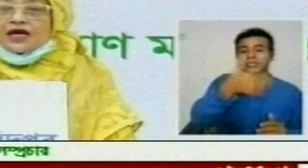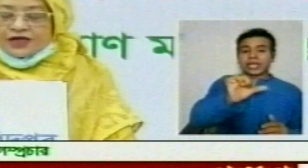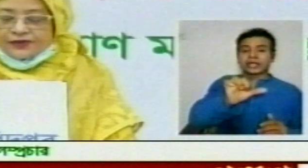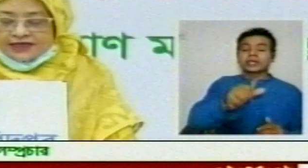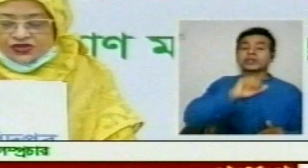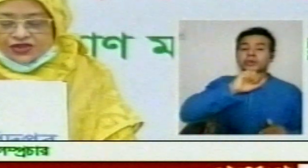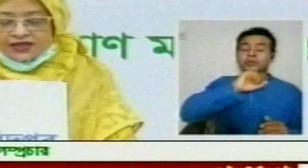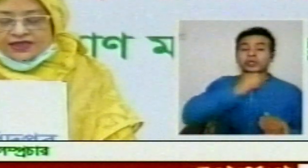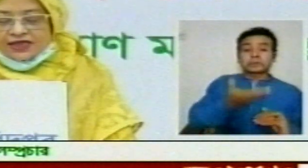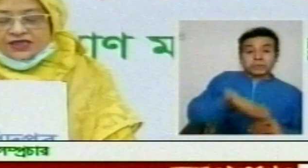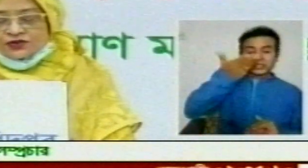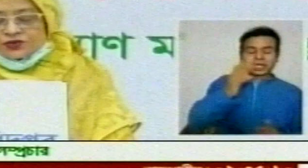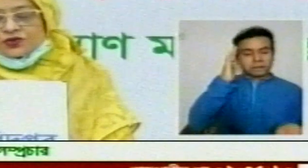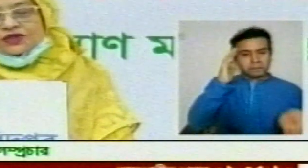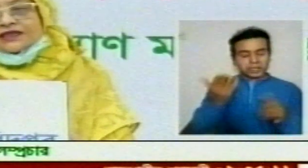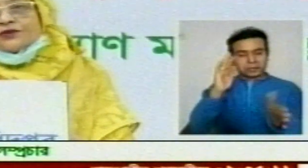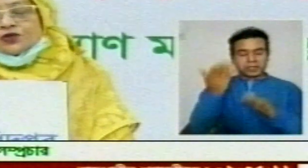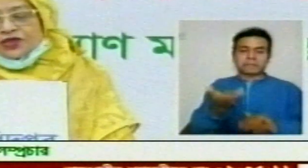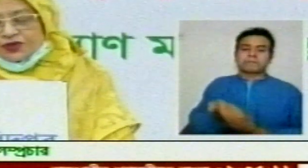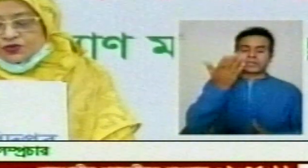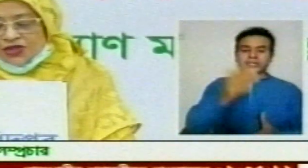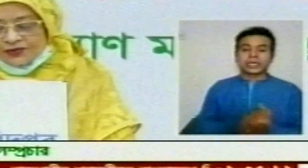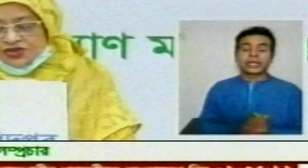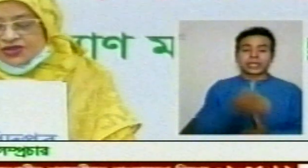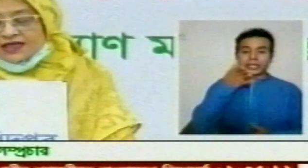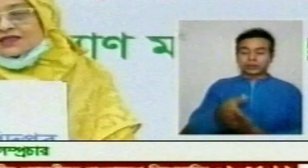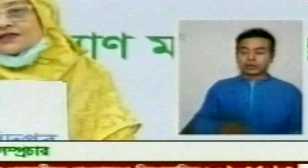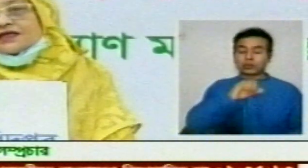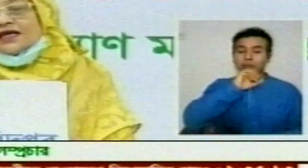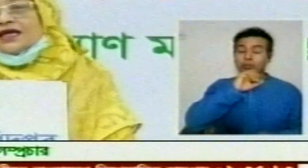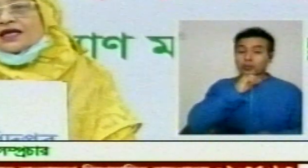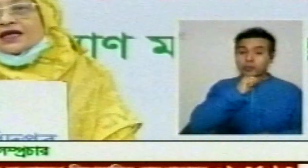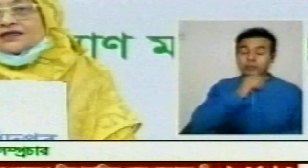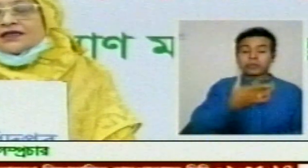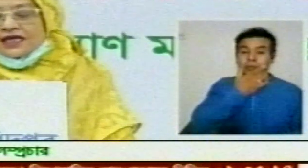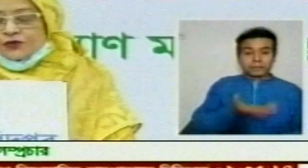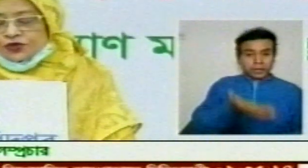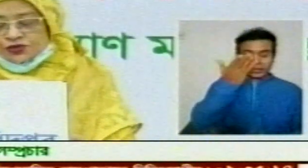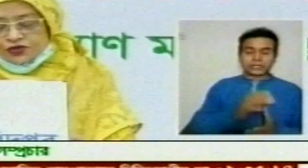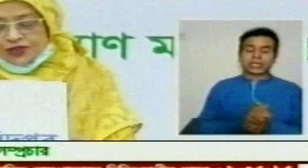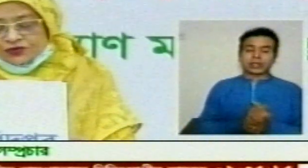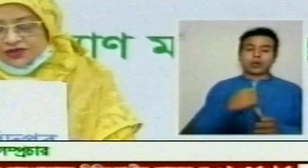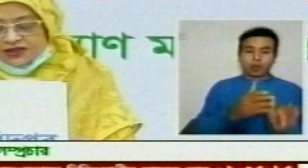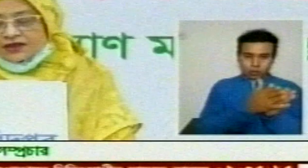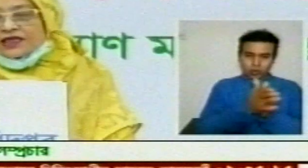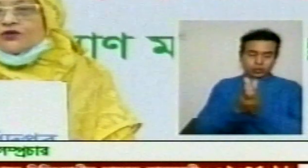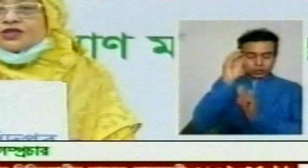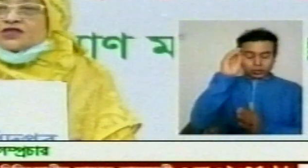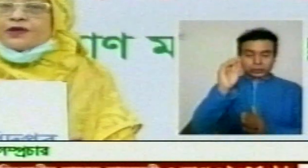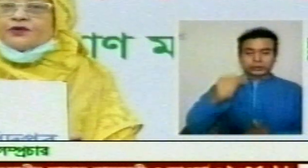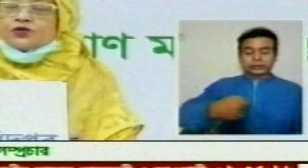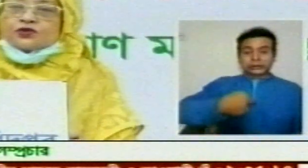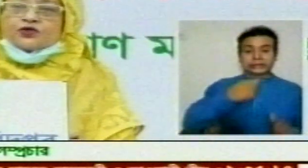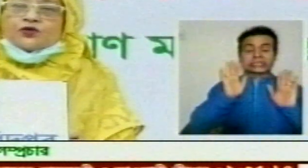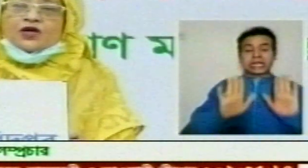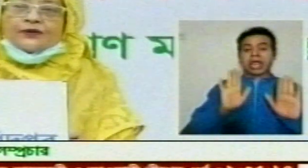মৃত্যুর হার বিশ্লেষণে যারা ষাটোর্ধ্ব তাদের মধ্যে মৃত্যুর হার বেশি দেখা যাচ্ছে। কাজে এই বয়োজ্যেষ্ঠ মানুষদেরকেও